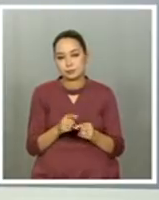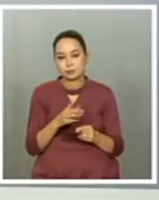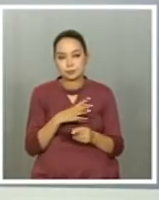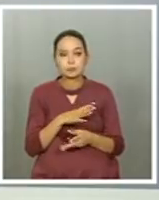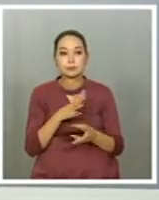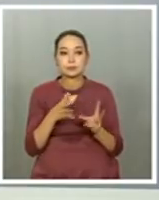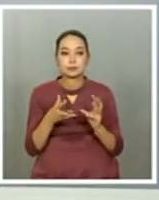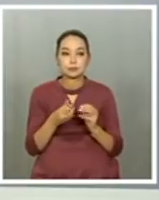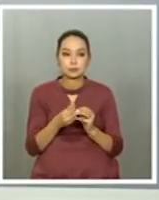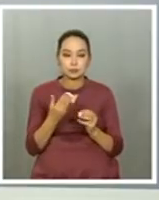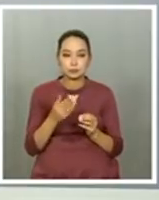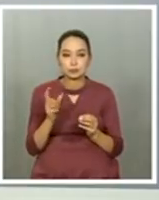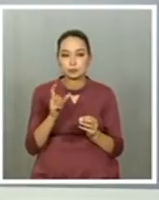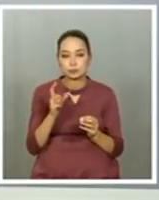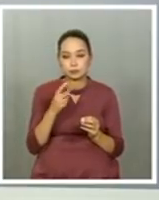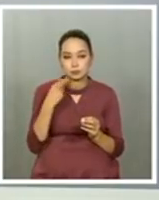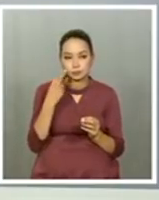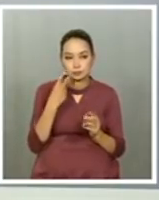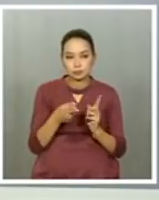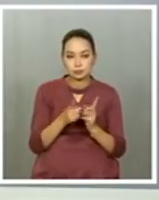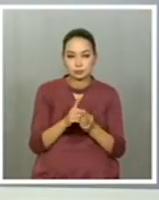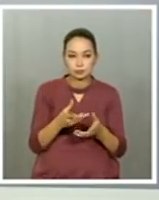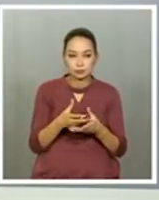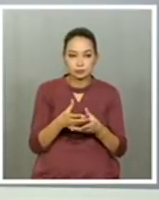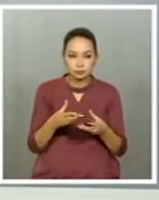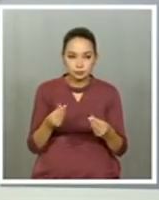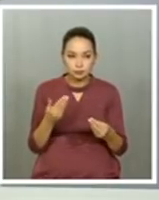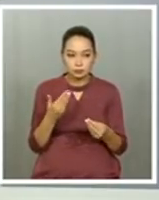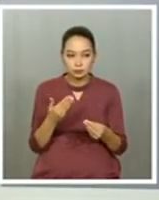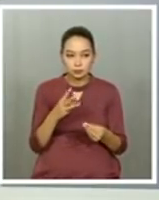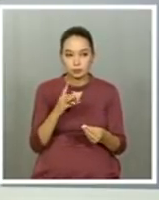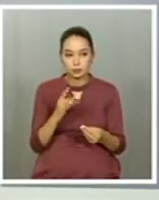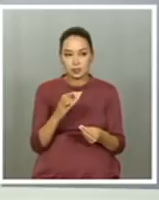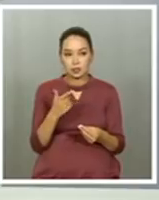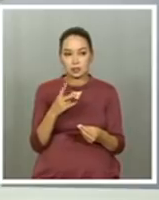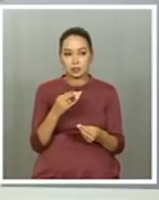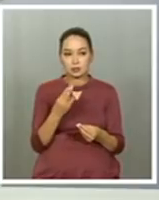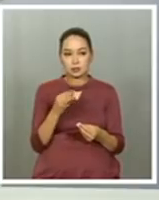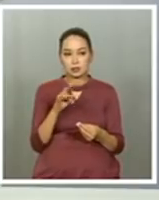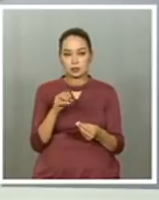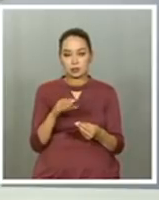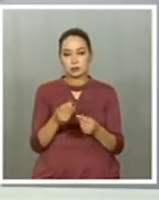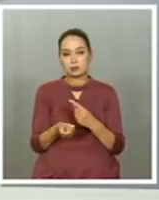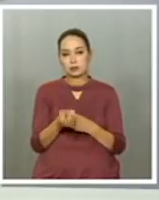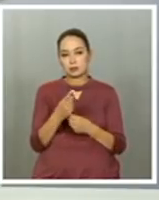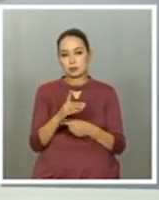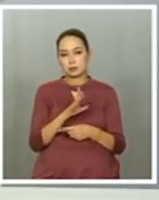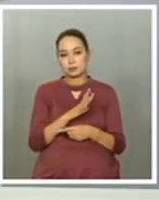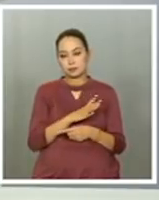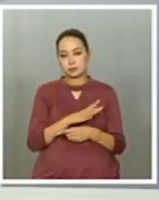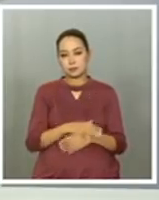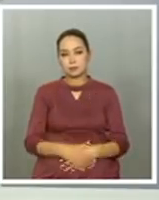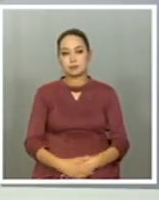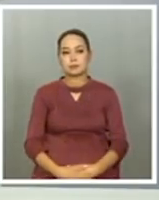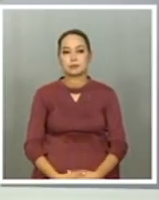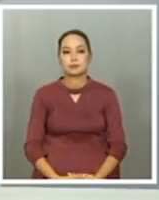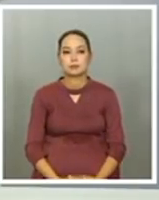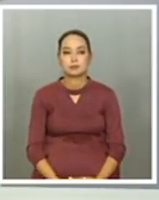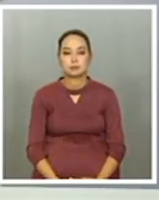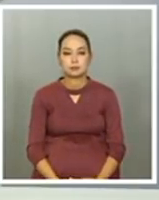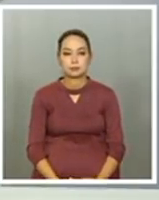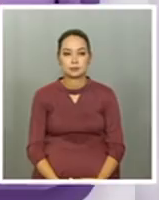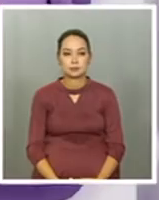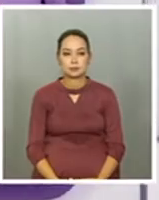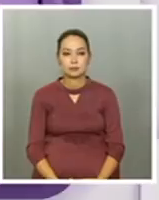Нәтижесінде көгілдір түсті ерітіндіден мыс глицераты сия көк түсті ерітіндінің түзілгенін